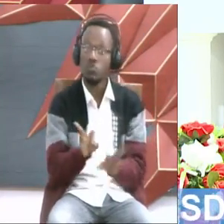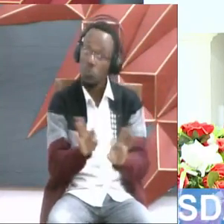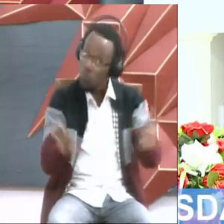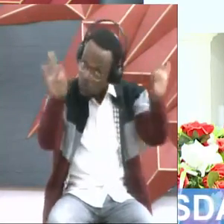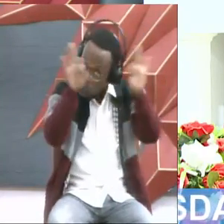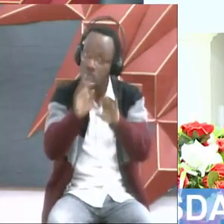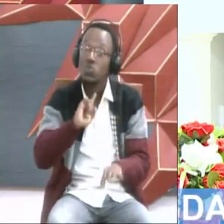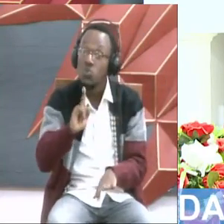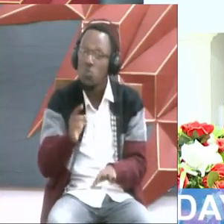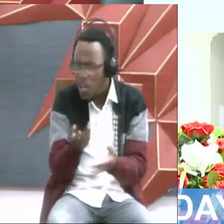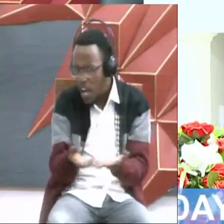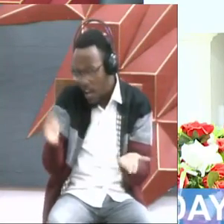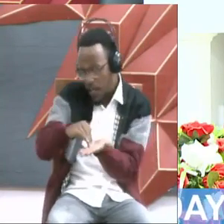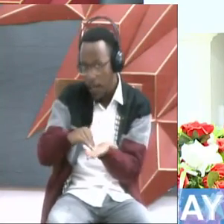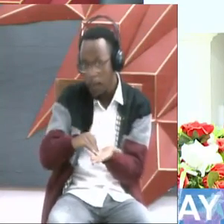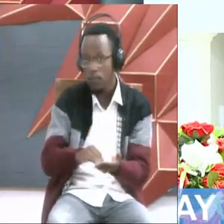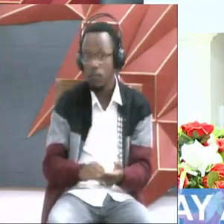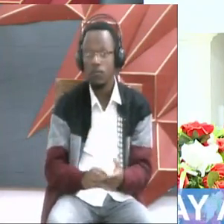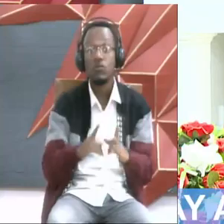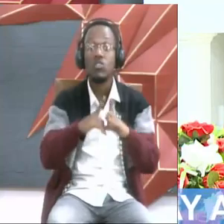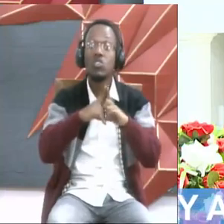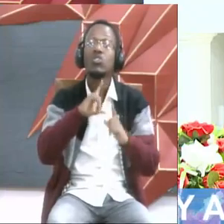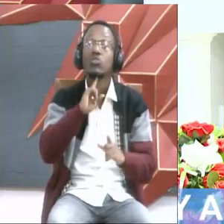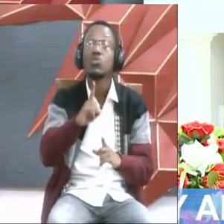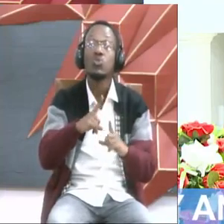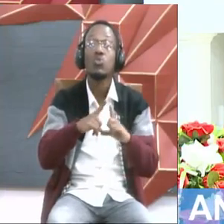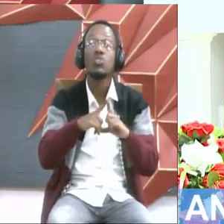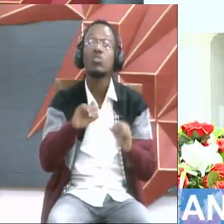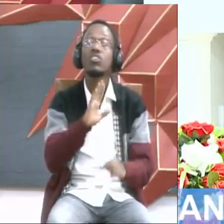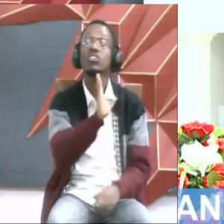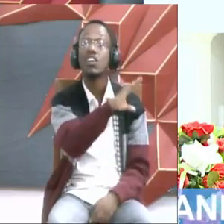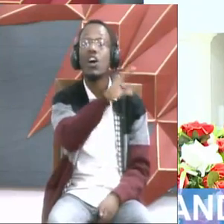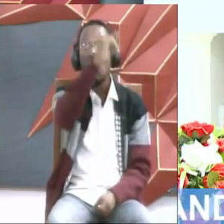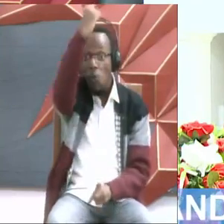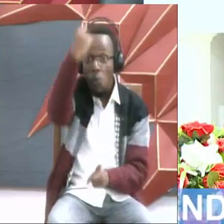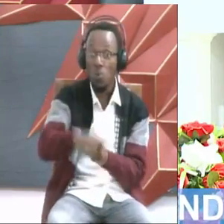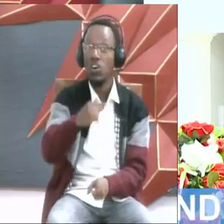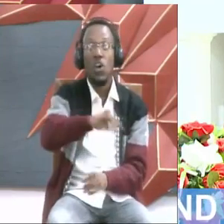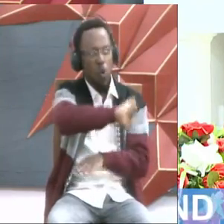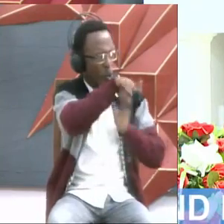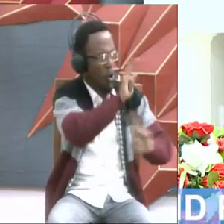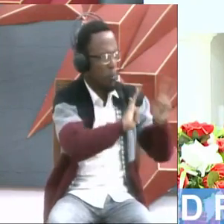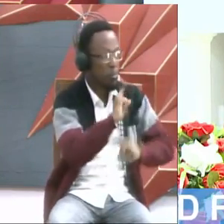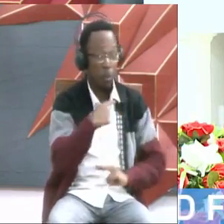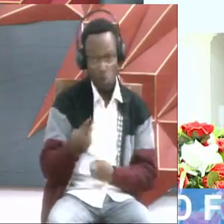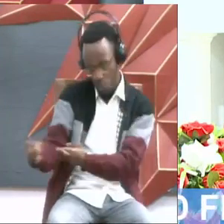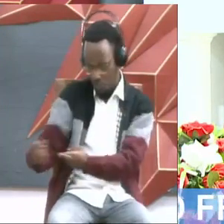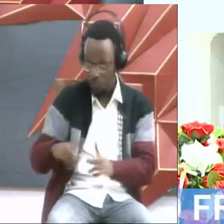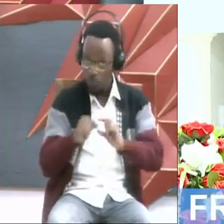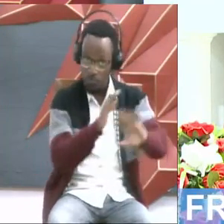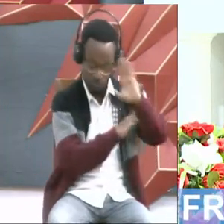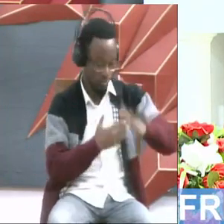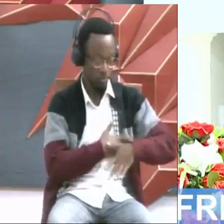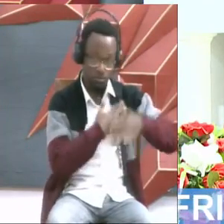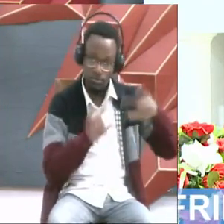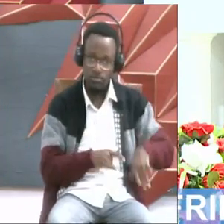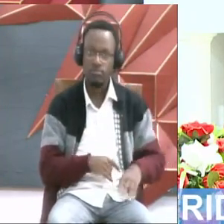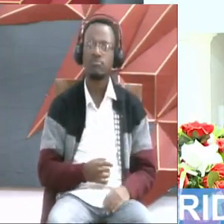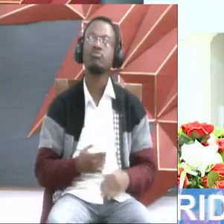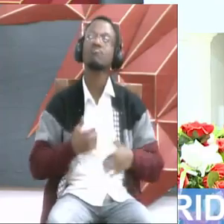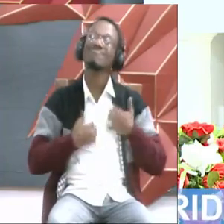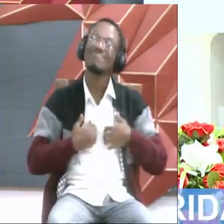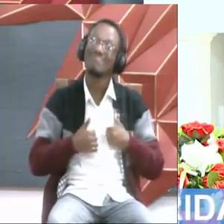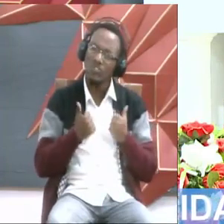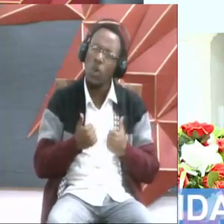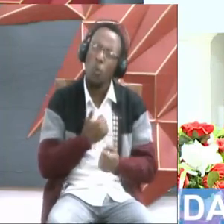la vérité. Et la vérité, c'est ta parole. Amen. Amen. Tous ceux qui reçoivent cela, les cœurs